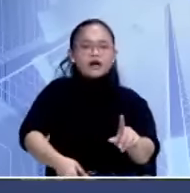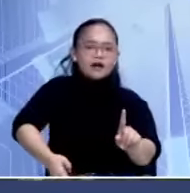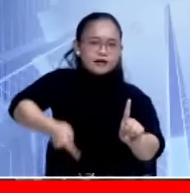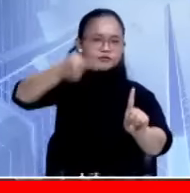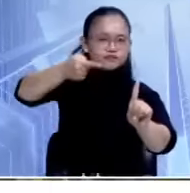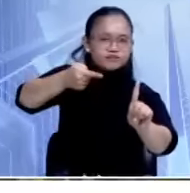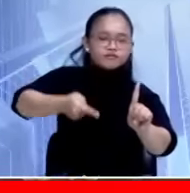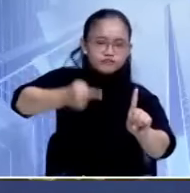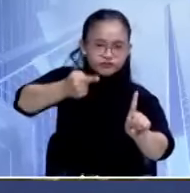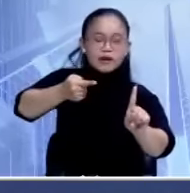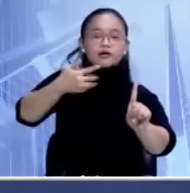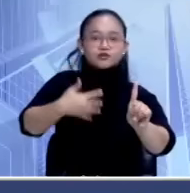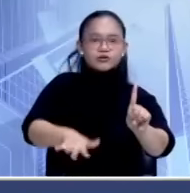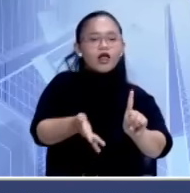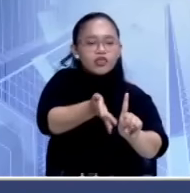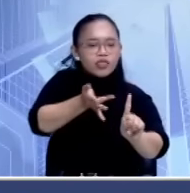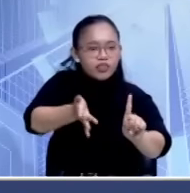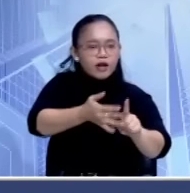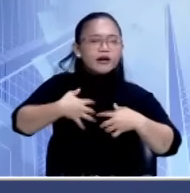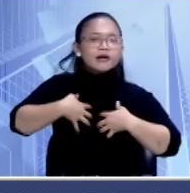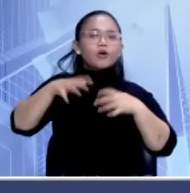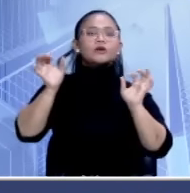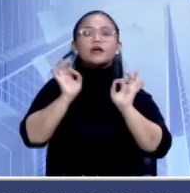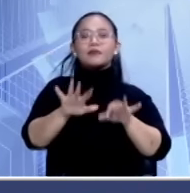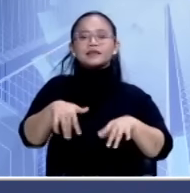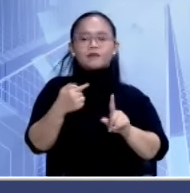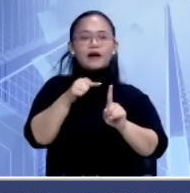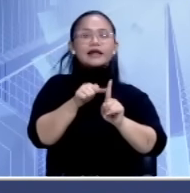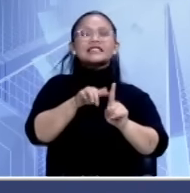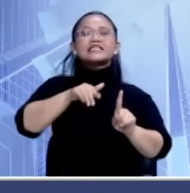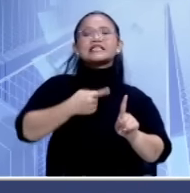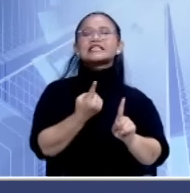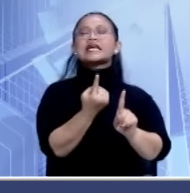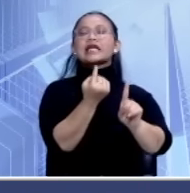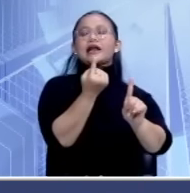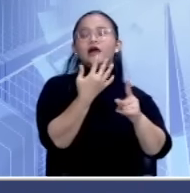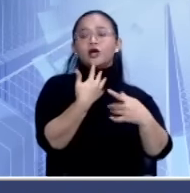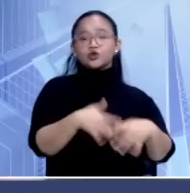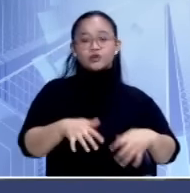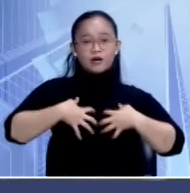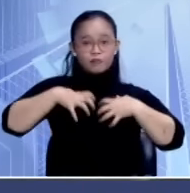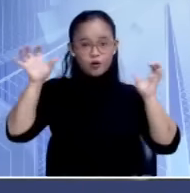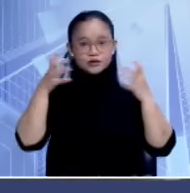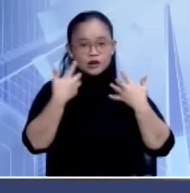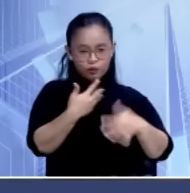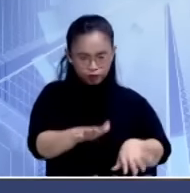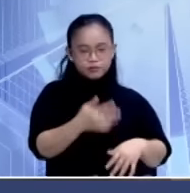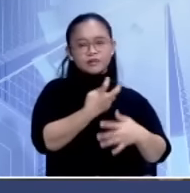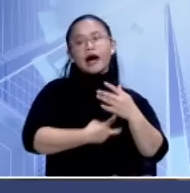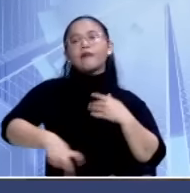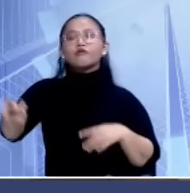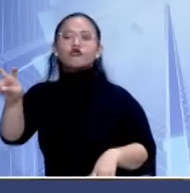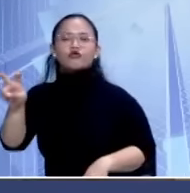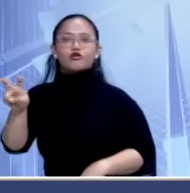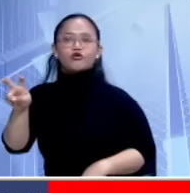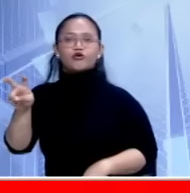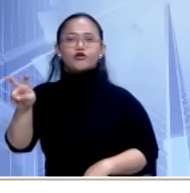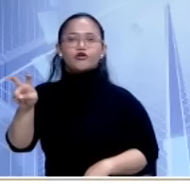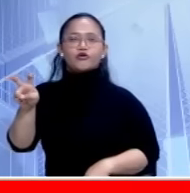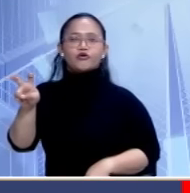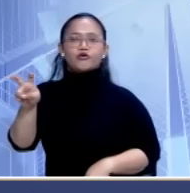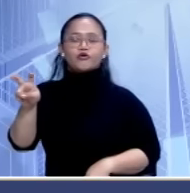pisau. Aksi bejat itu dilakukan saat korban sendirian di rumah. Sementara usai melampiaskan nafsu bejatnya, pelaku kabur meninggalkan